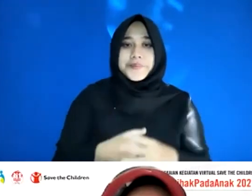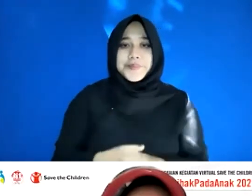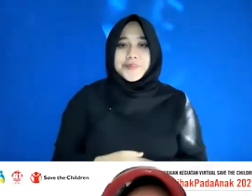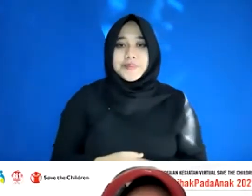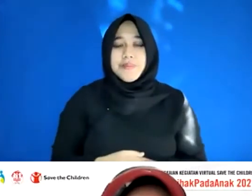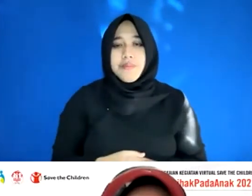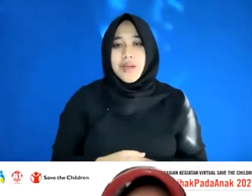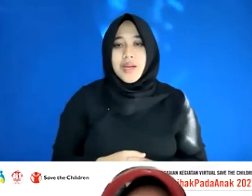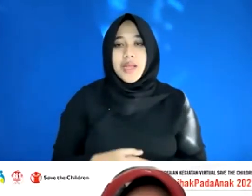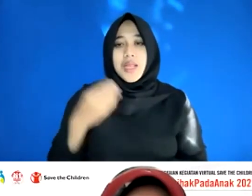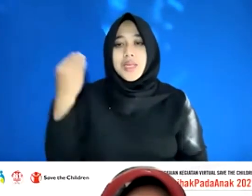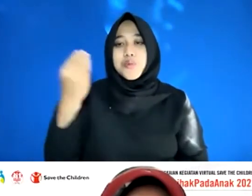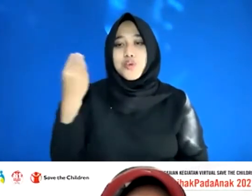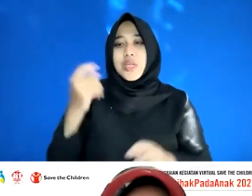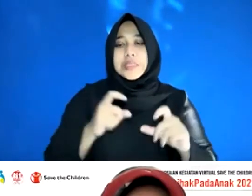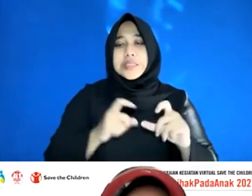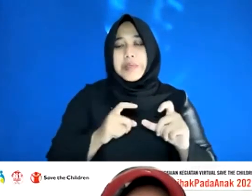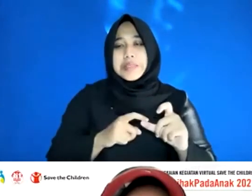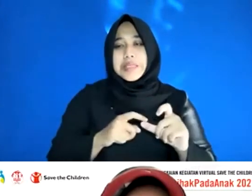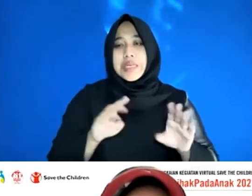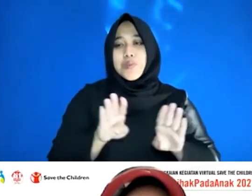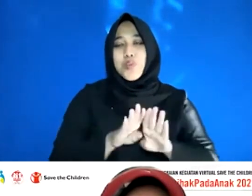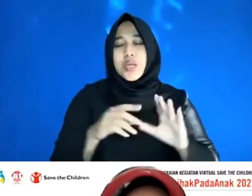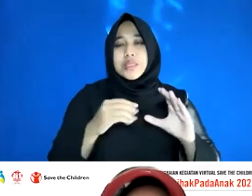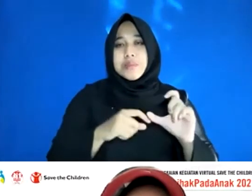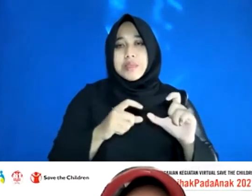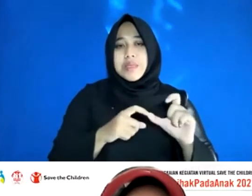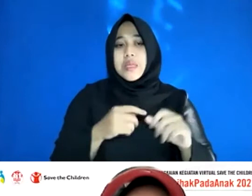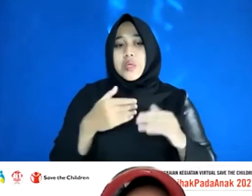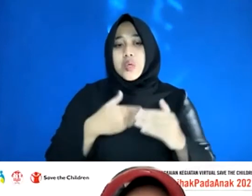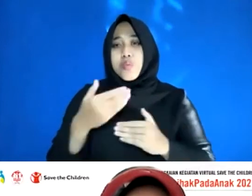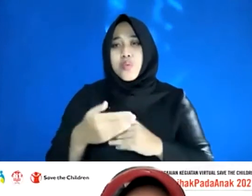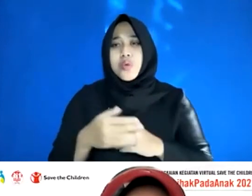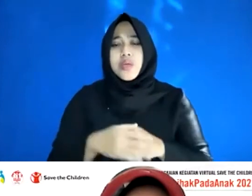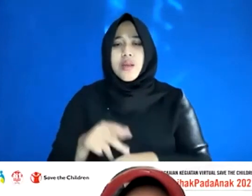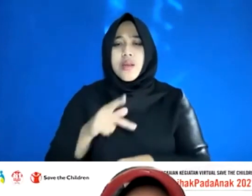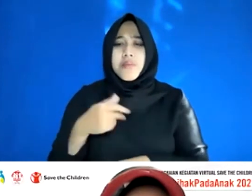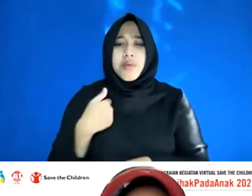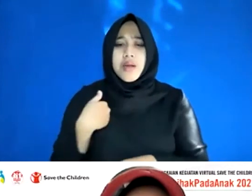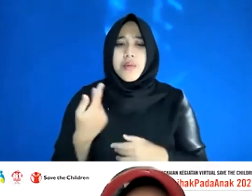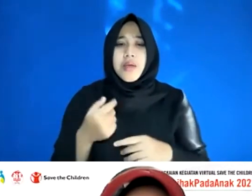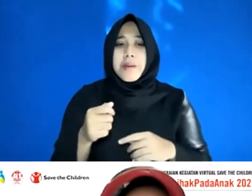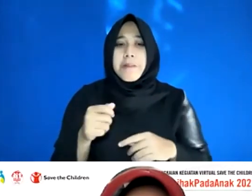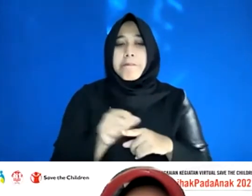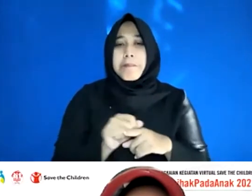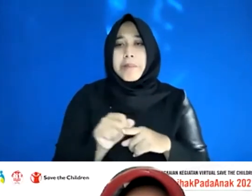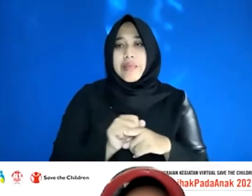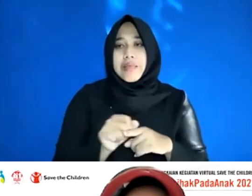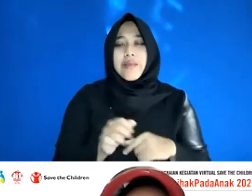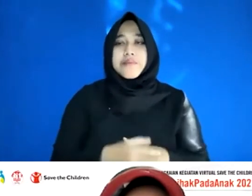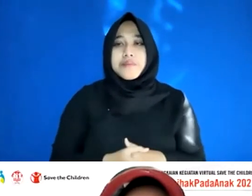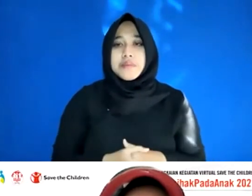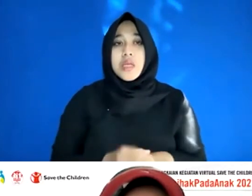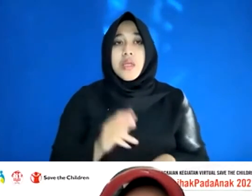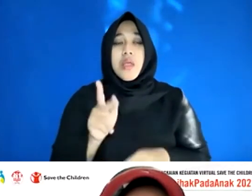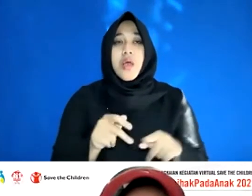pada saat liburan semester. Nah, kemudian ada yang supervisi kami di praktikum. Nah, kalau